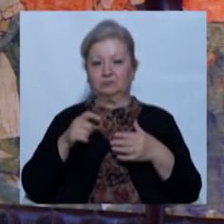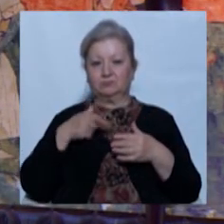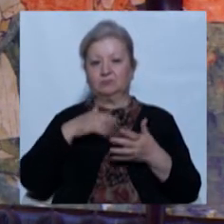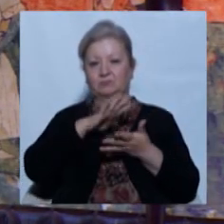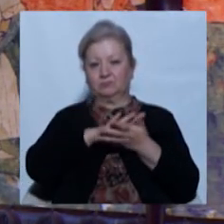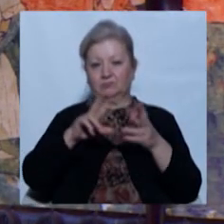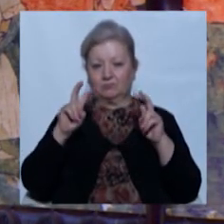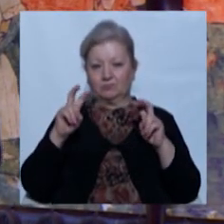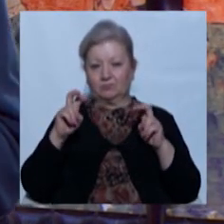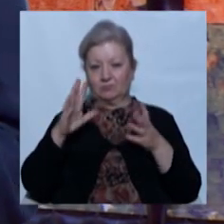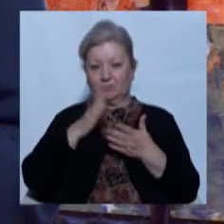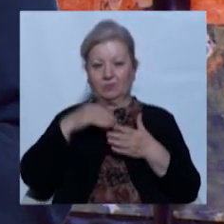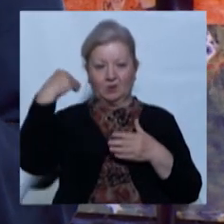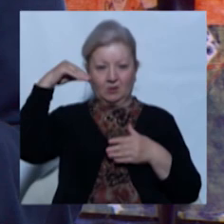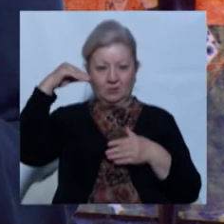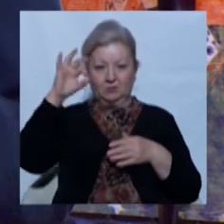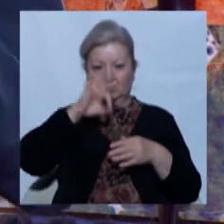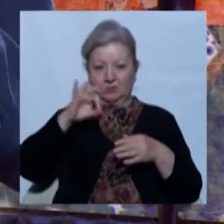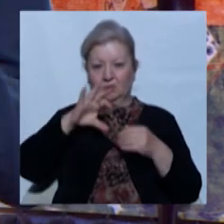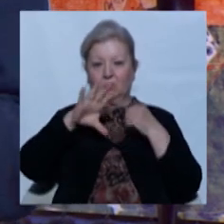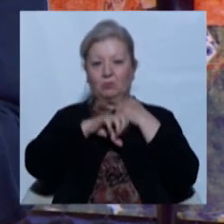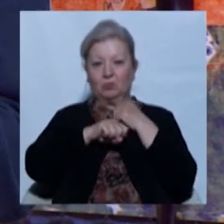ჩვენს თემას, ჩვენს აჭარას ბოლო